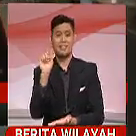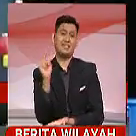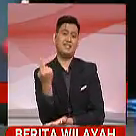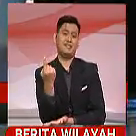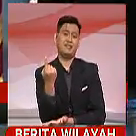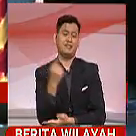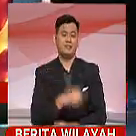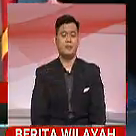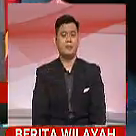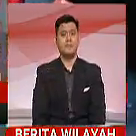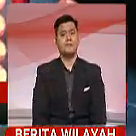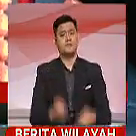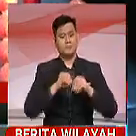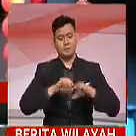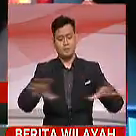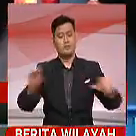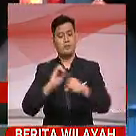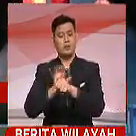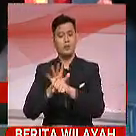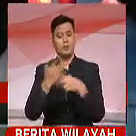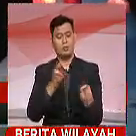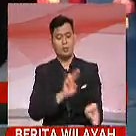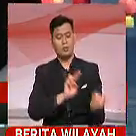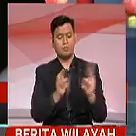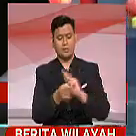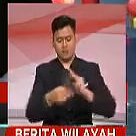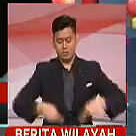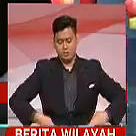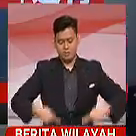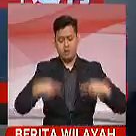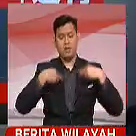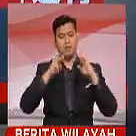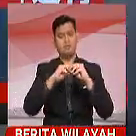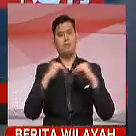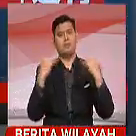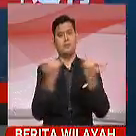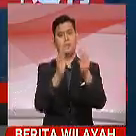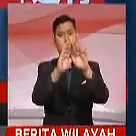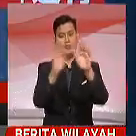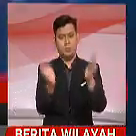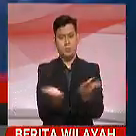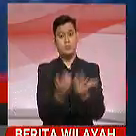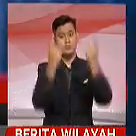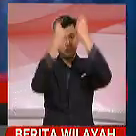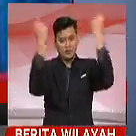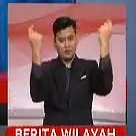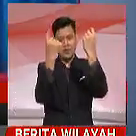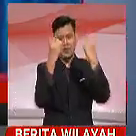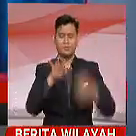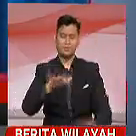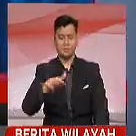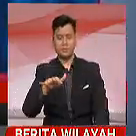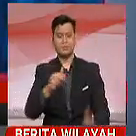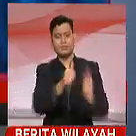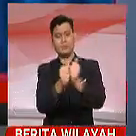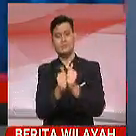Pandemik COVID-19 telah mengubah kebiasaan kehidupan masyarakat seluruh dunia. Kini perayaan diraikan secara sederhana